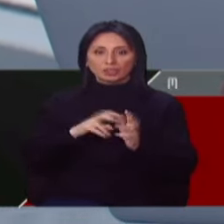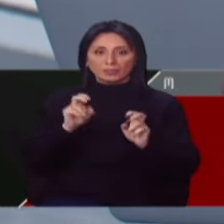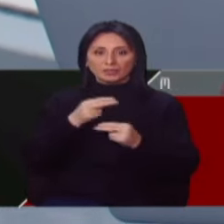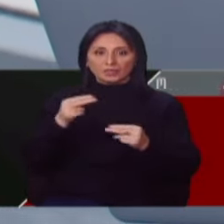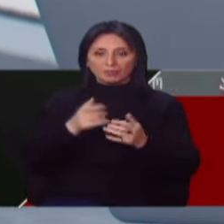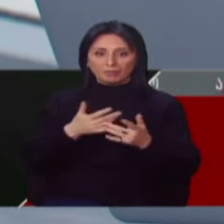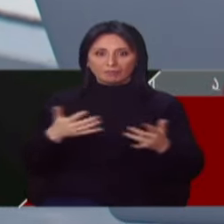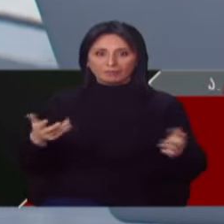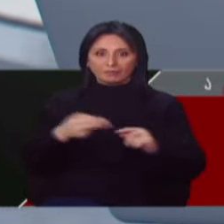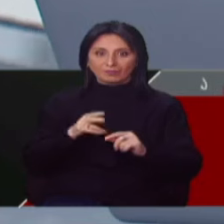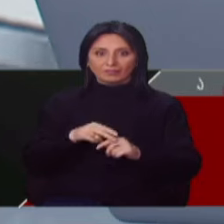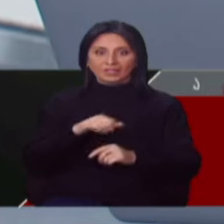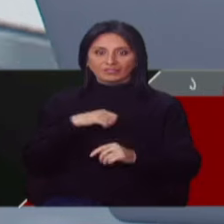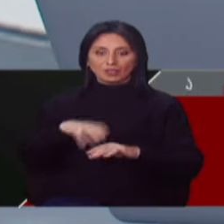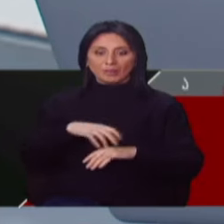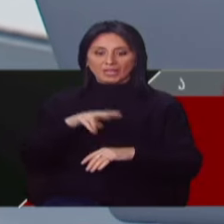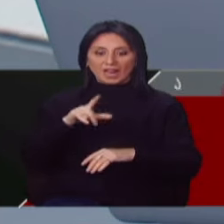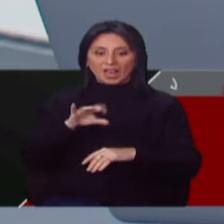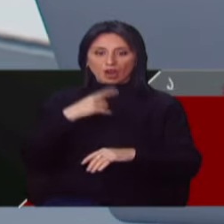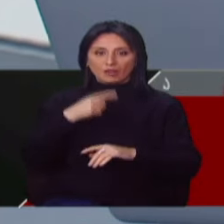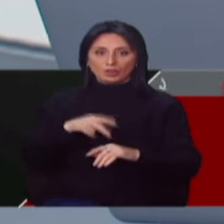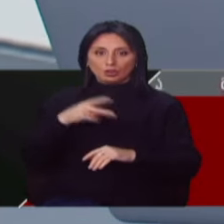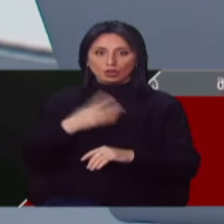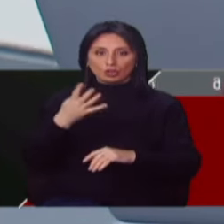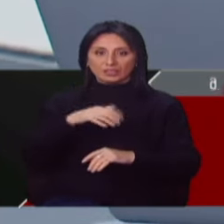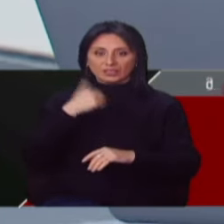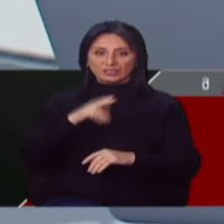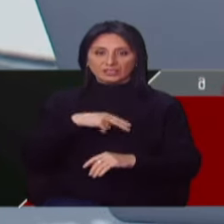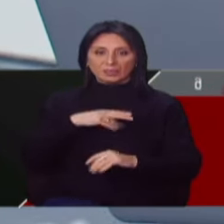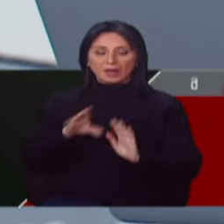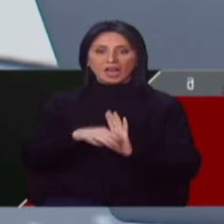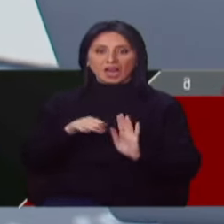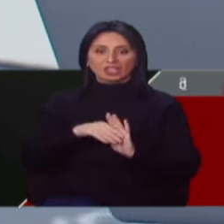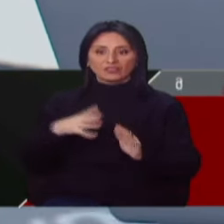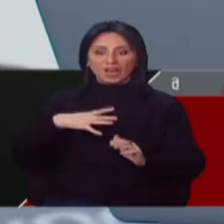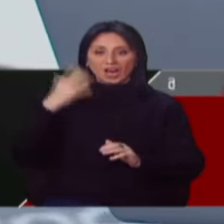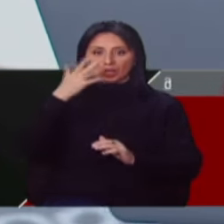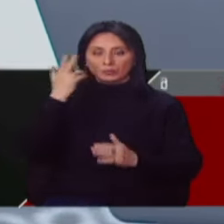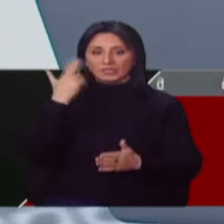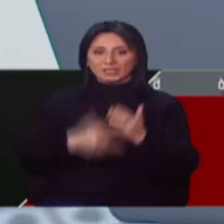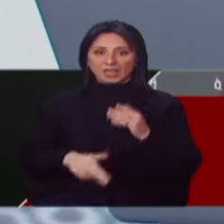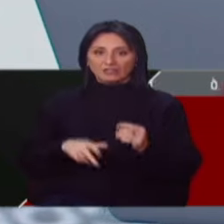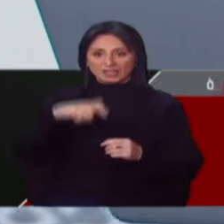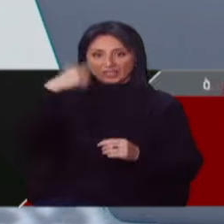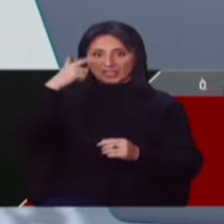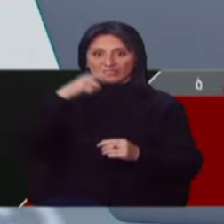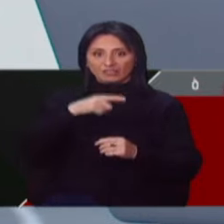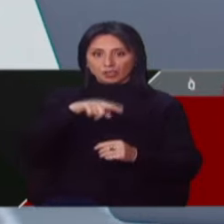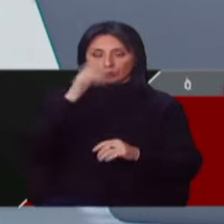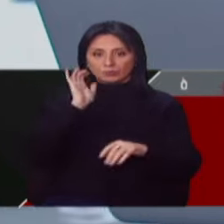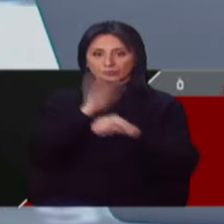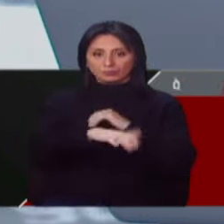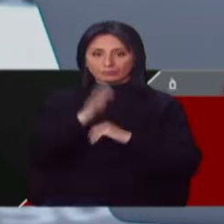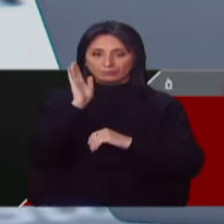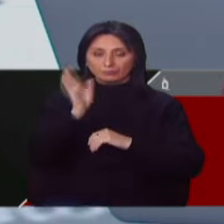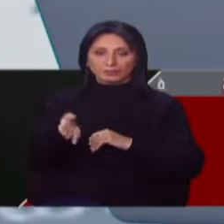თემაა პოლიტიკურ სპექტრში. თავად პარტია ლელოში აცხადებენ, რომ 2024 წლის საპარლამენტო არჩევნებს ქართული ოცნება წააგებს, ბიძინა ივანიშვილს კი რუსეთში